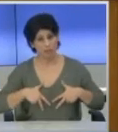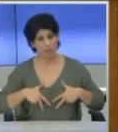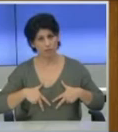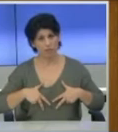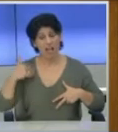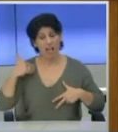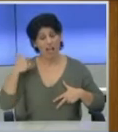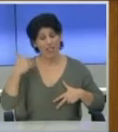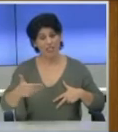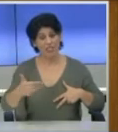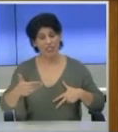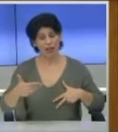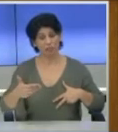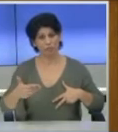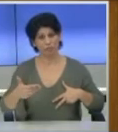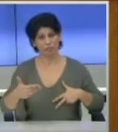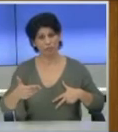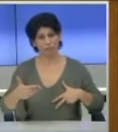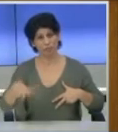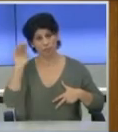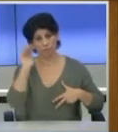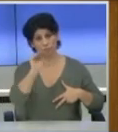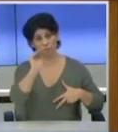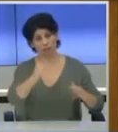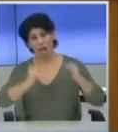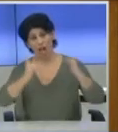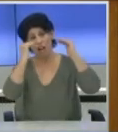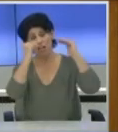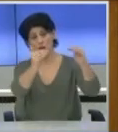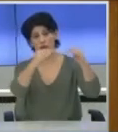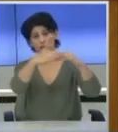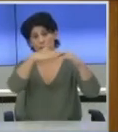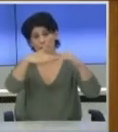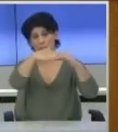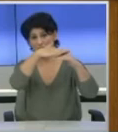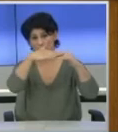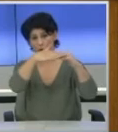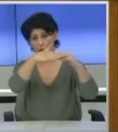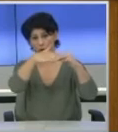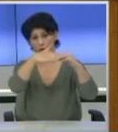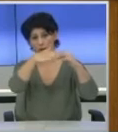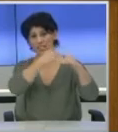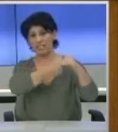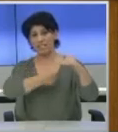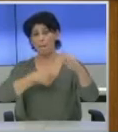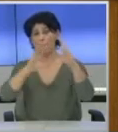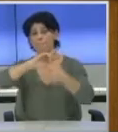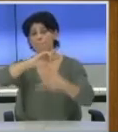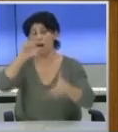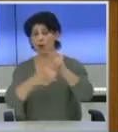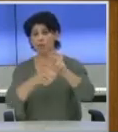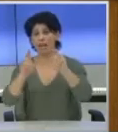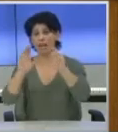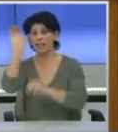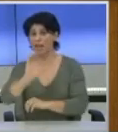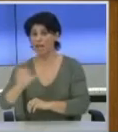θα αποτανθεί στο ανώτατο επίπεδο στην ηγεσία της Παγκόσμιας και